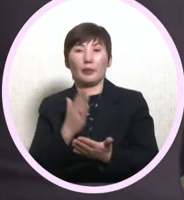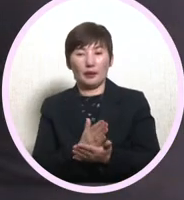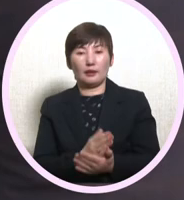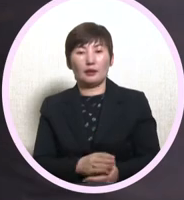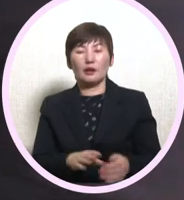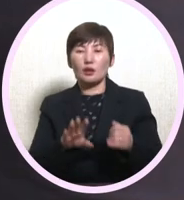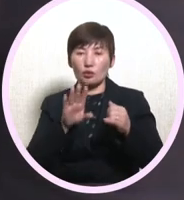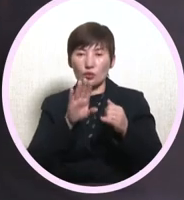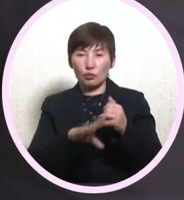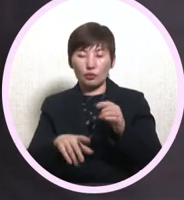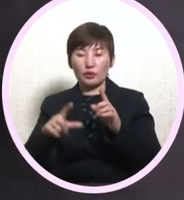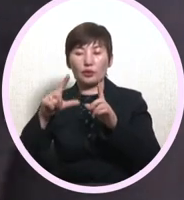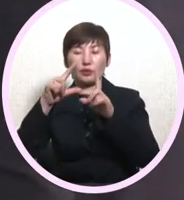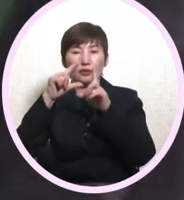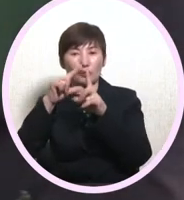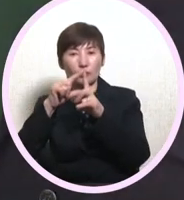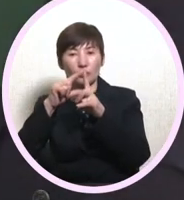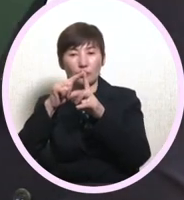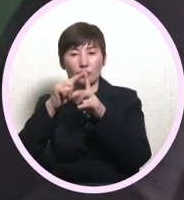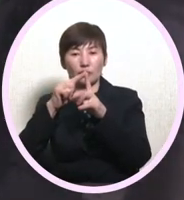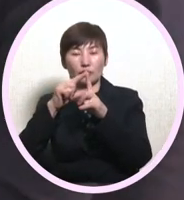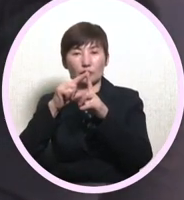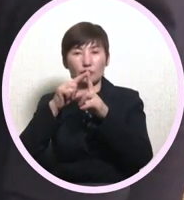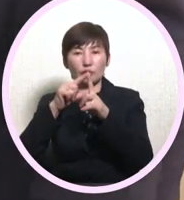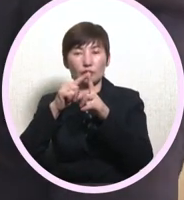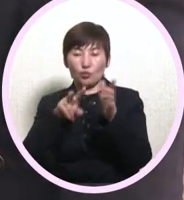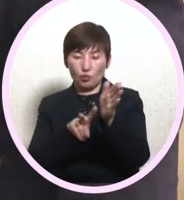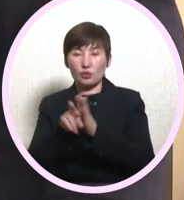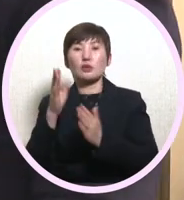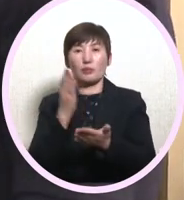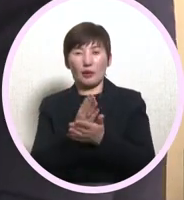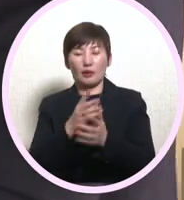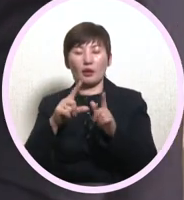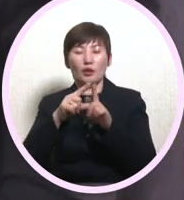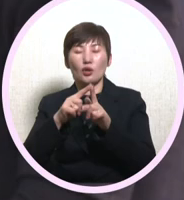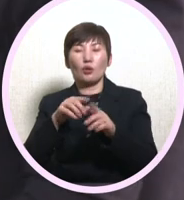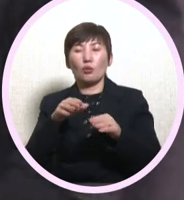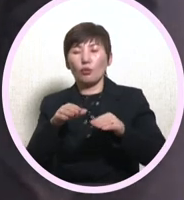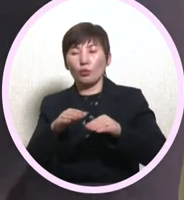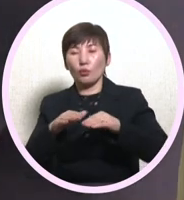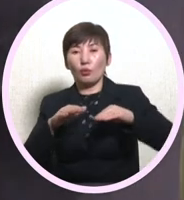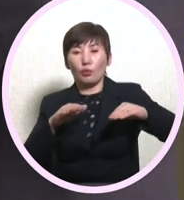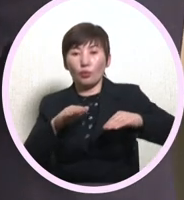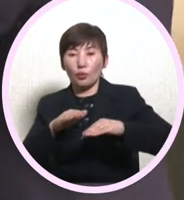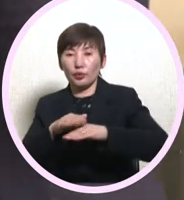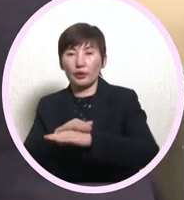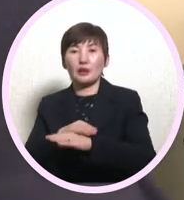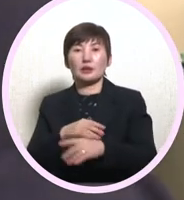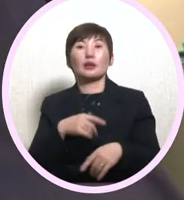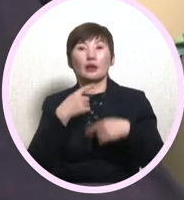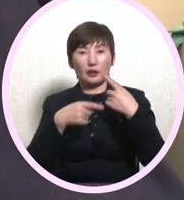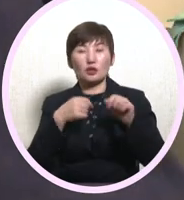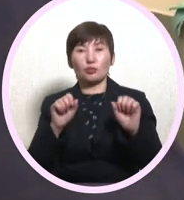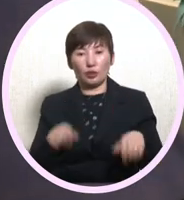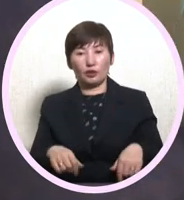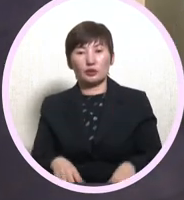адил математикийн тэгш хүнд гуруулж үзэж байгаа. За үүний бид нэг фидд бол жигд удааш хөлн гэж үзнэ. За энийг